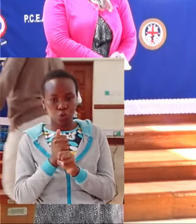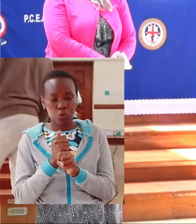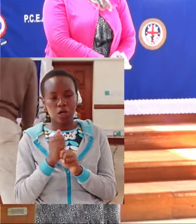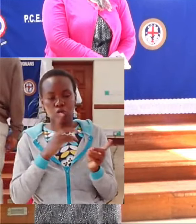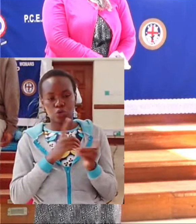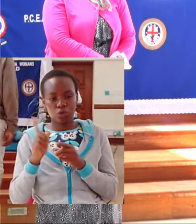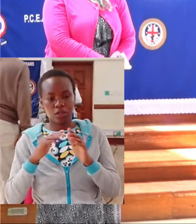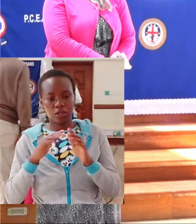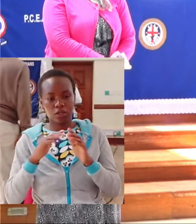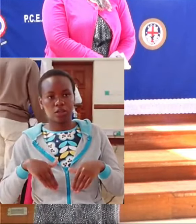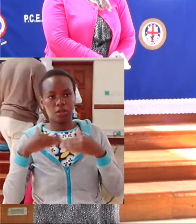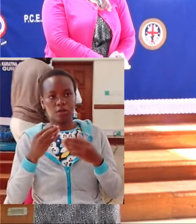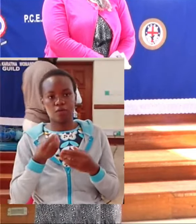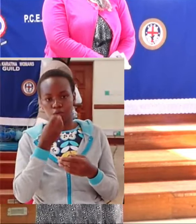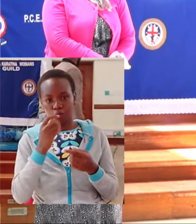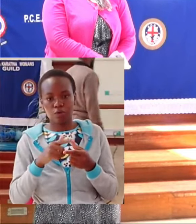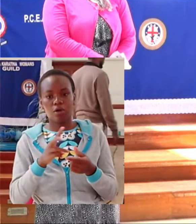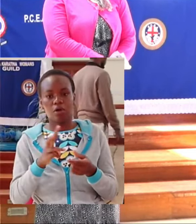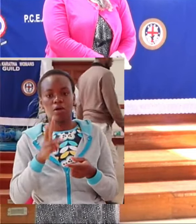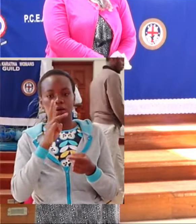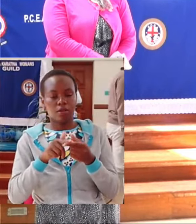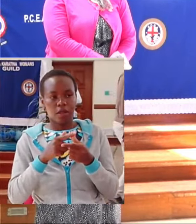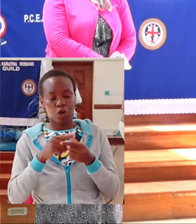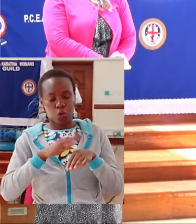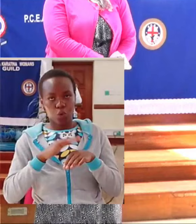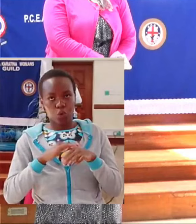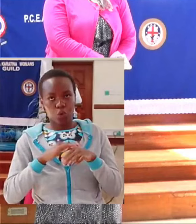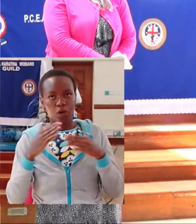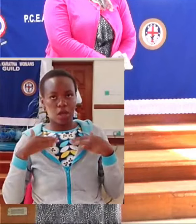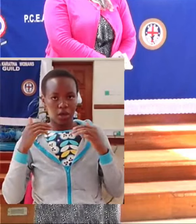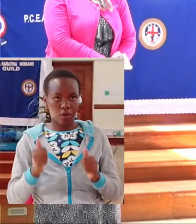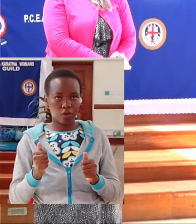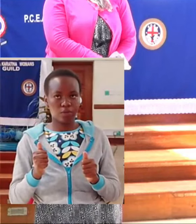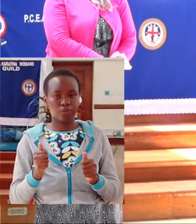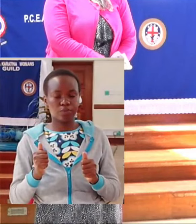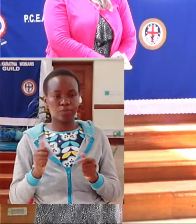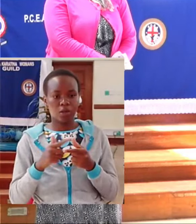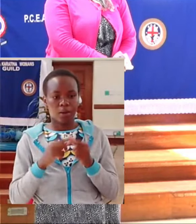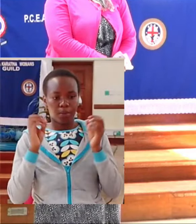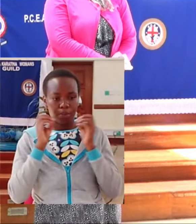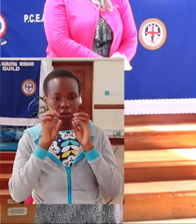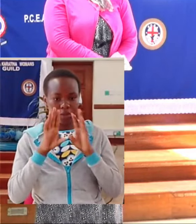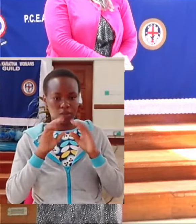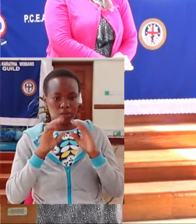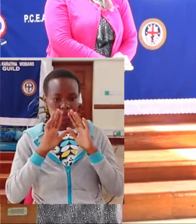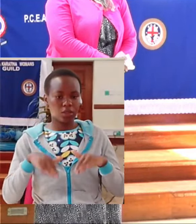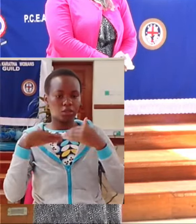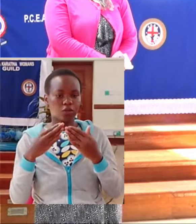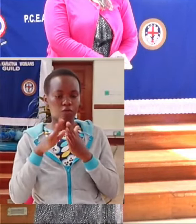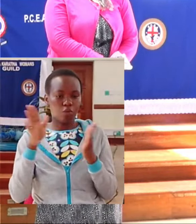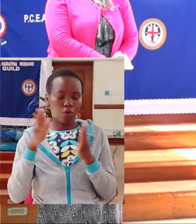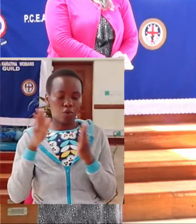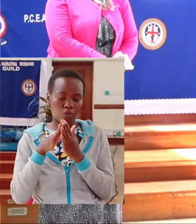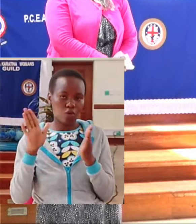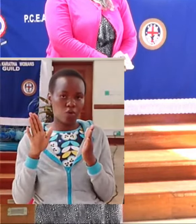kuria ona gya kunywa mwathani ugatuhe ogima wa mwere Jehova Ngai wa kirikaniro irathimo ne nyinge irio turathimete